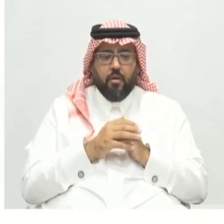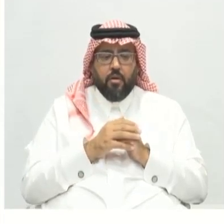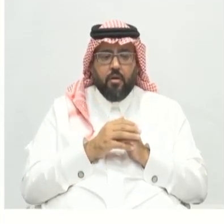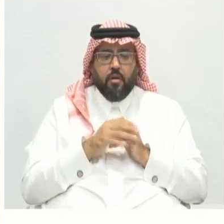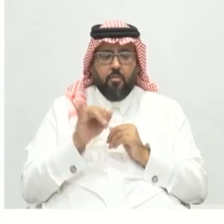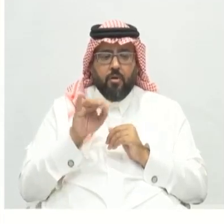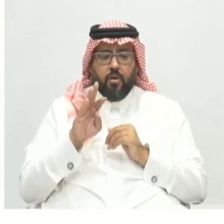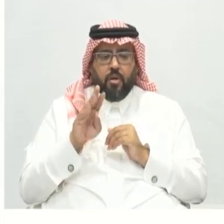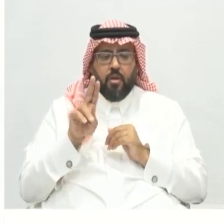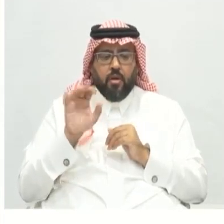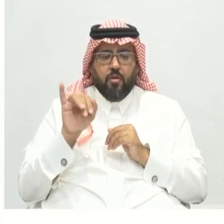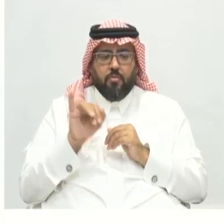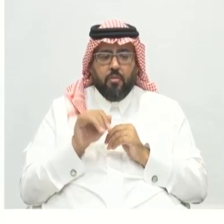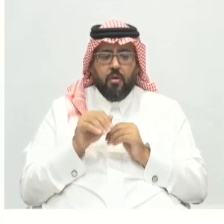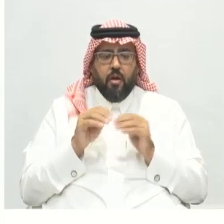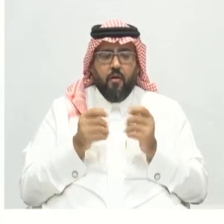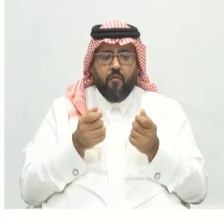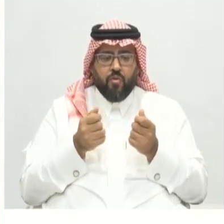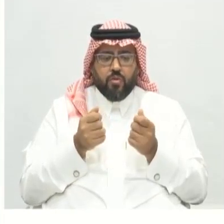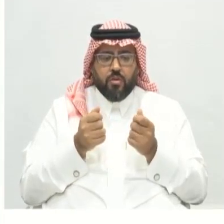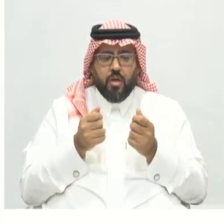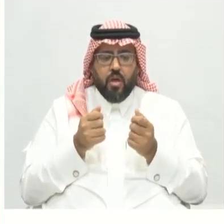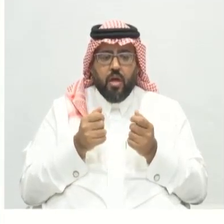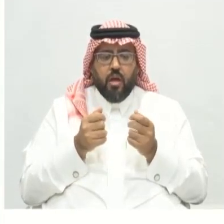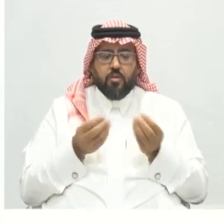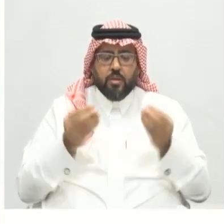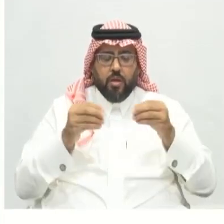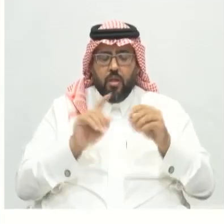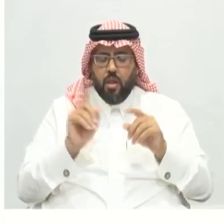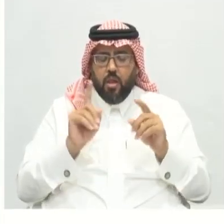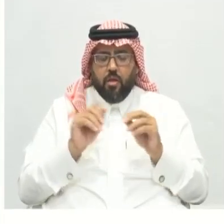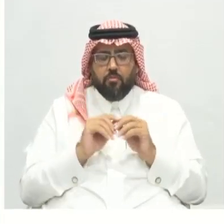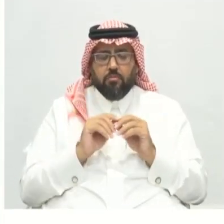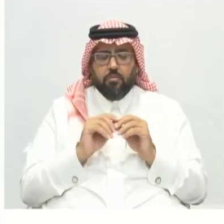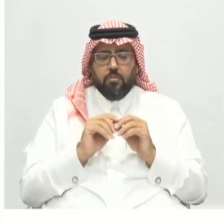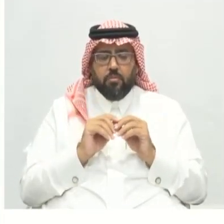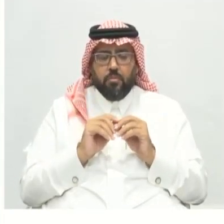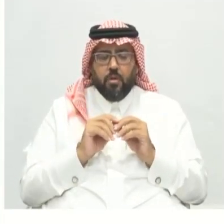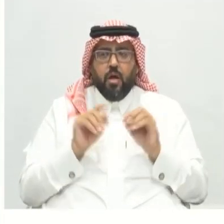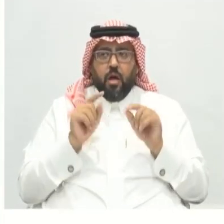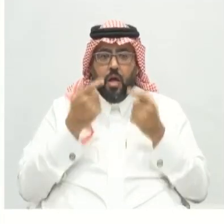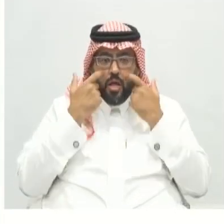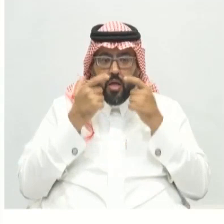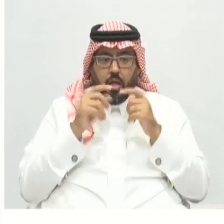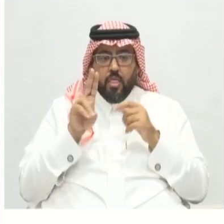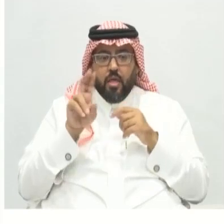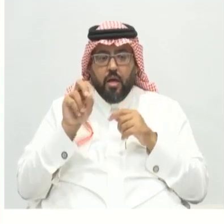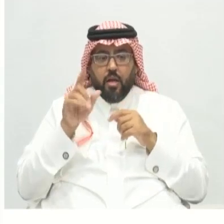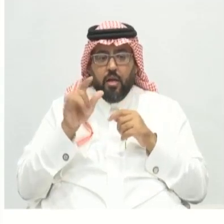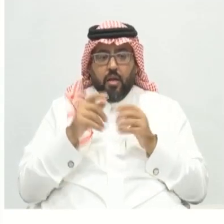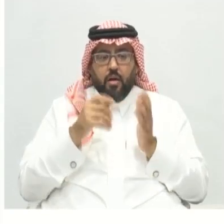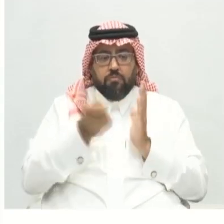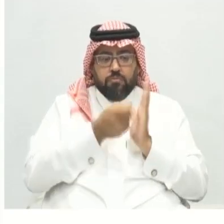يمكننا التحكم في الميزانيه وعدم تجاوزها ويمكنك اصدار تقارير